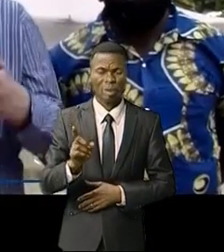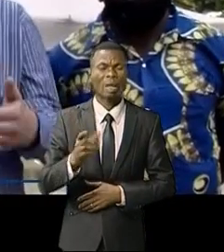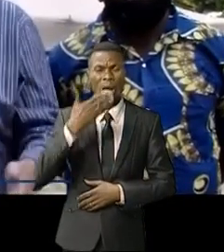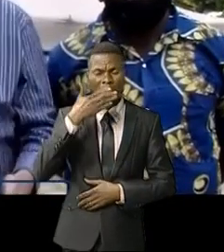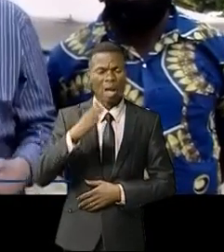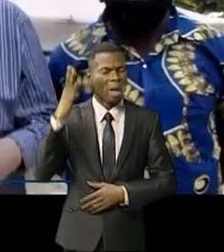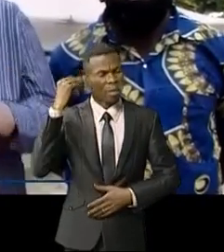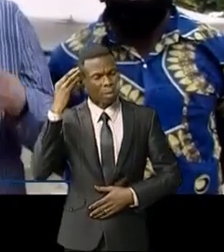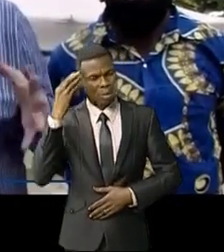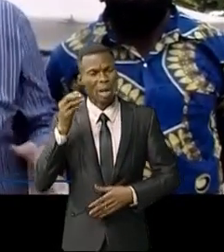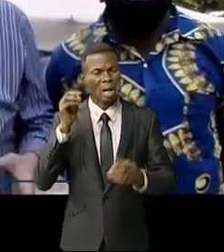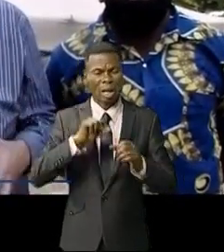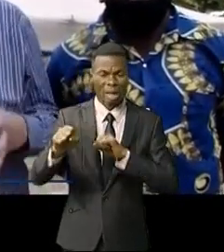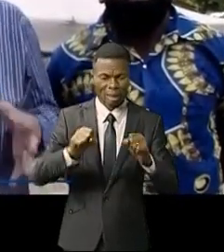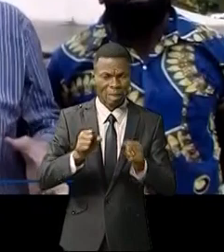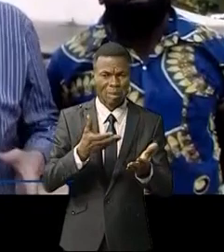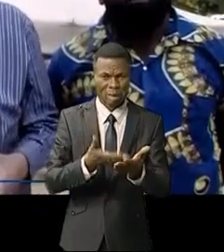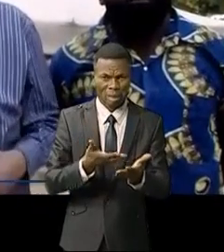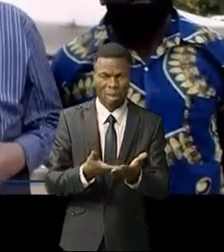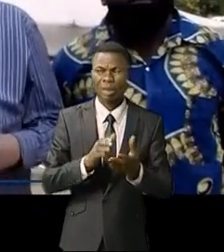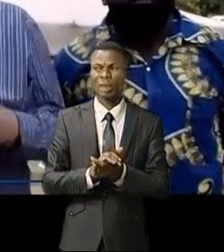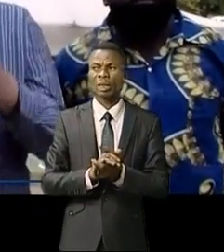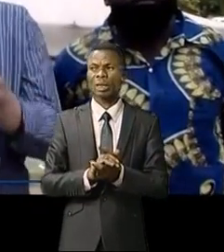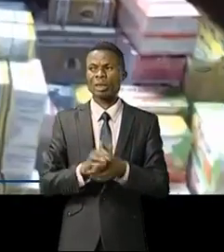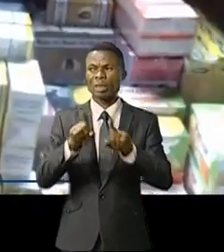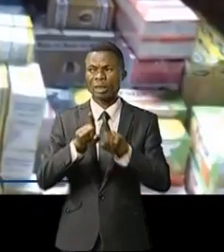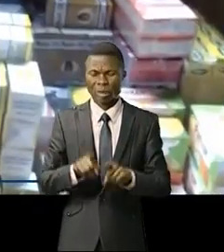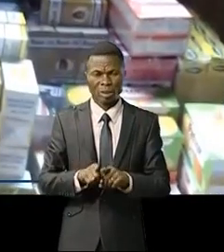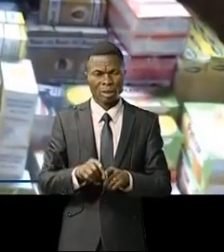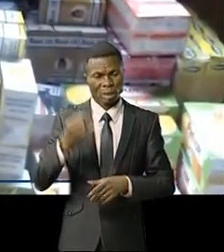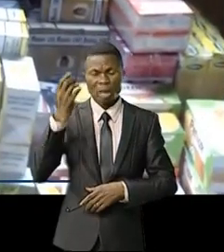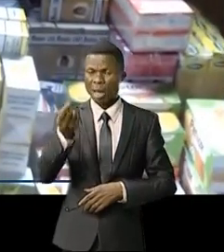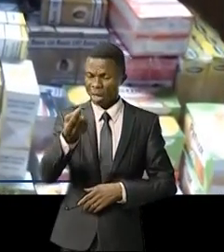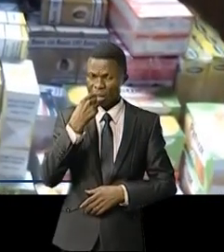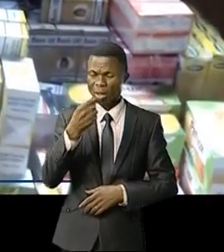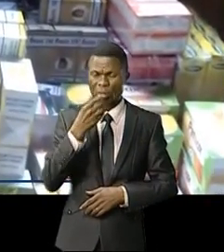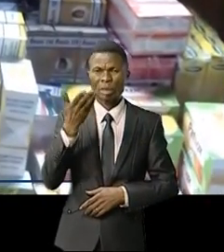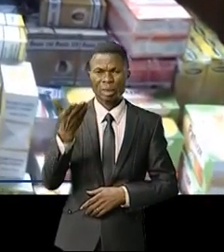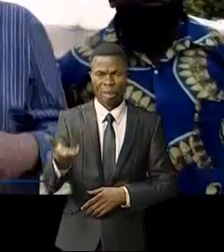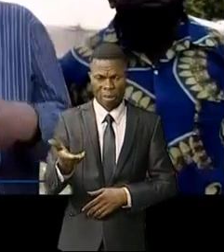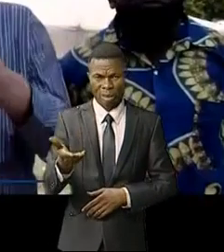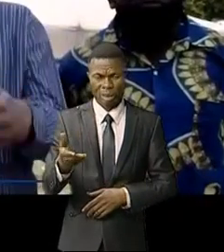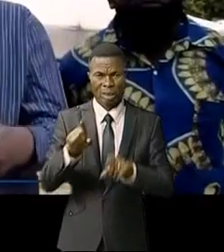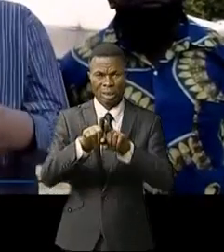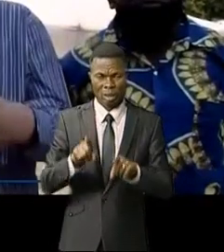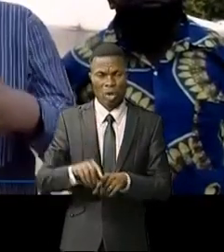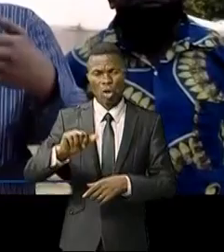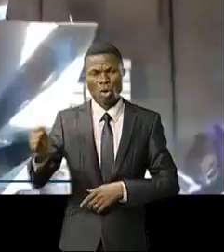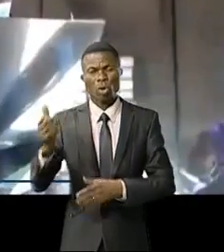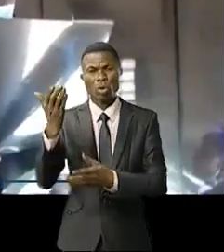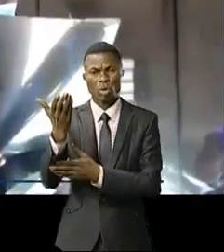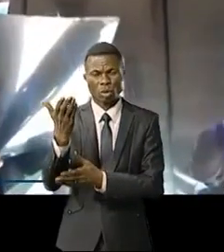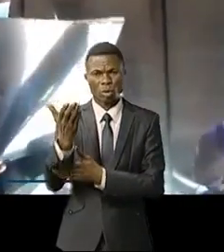était consulté de façon normale et avait les médicaments. Et en plus de cela, il y a des certains qui ont demandé des fichiers